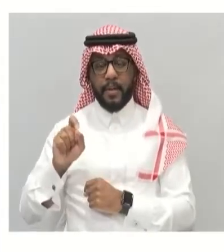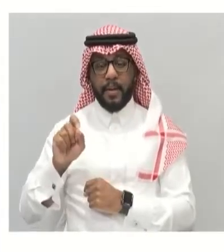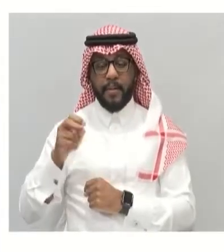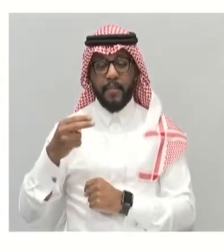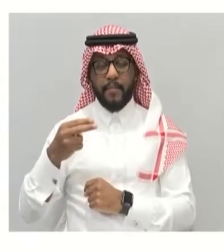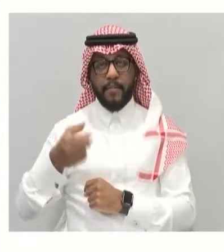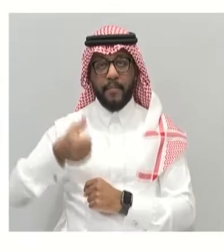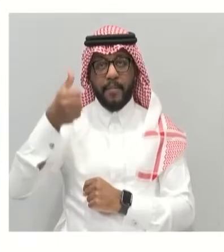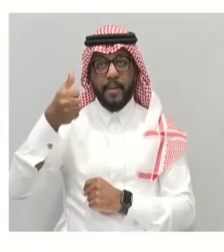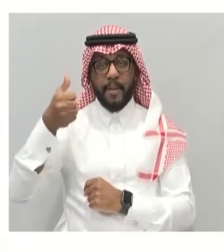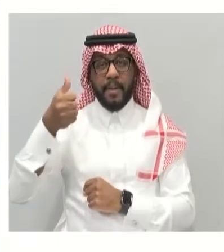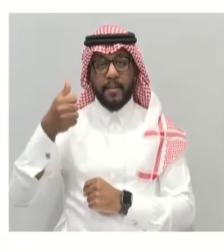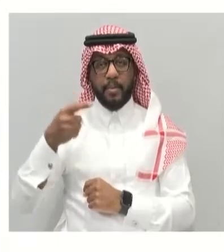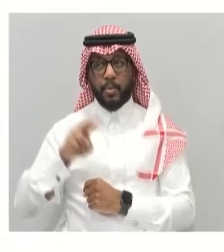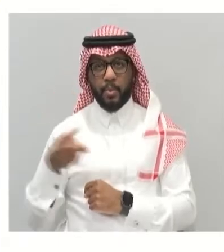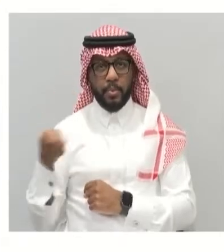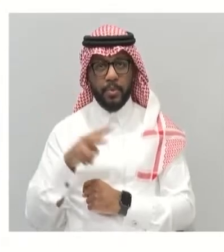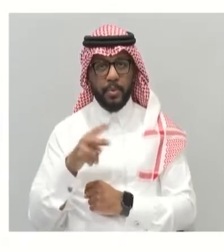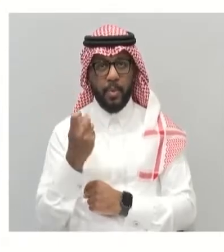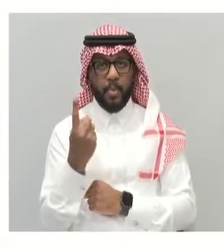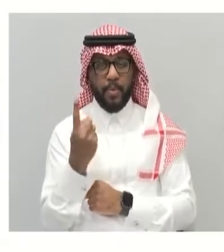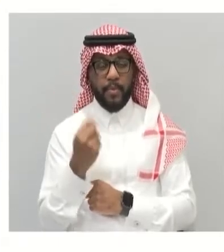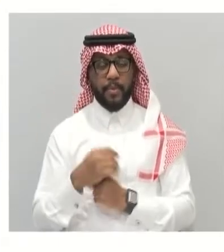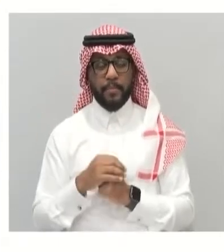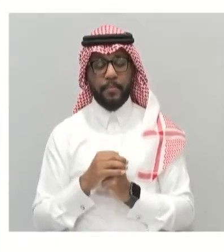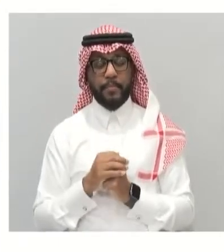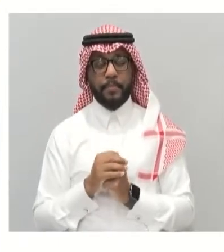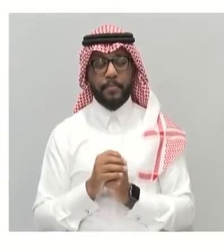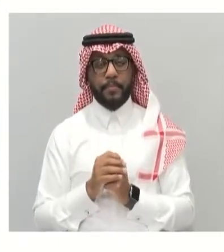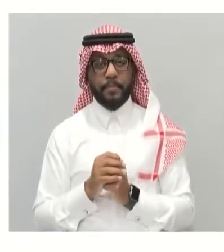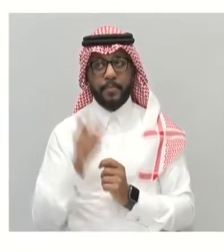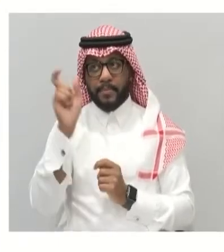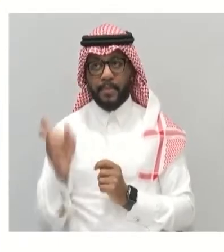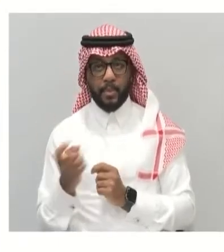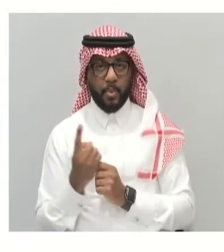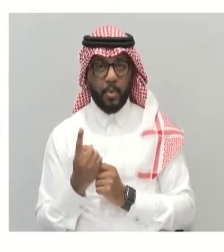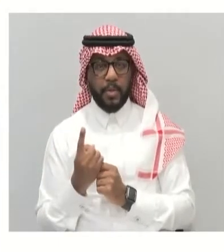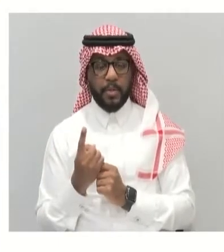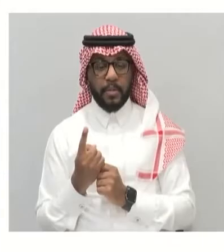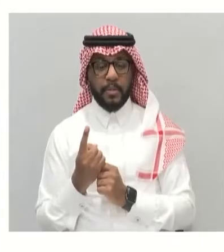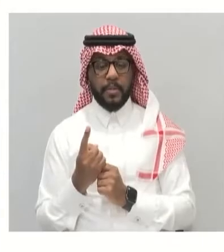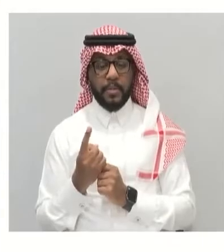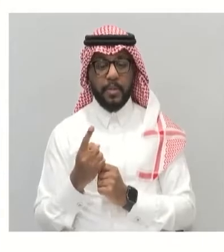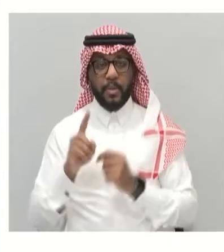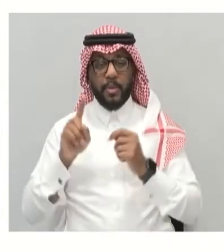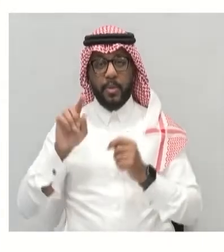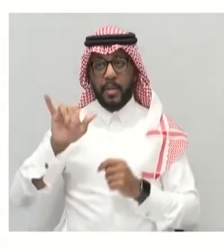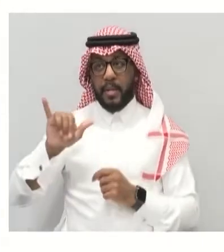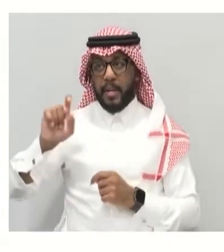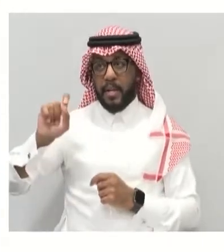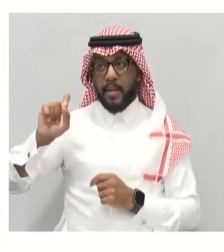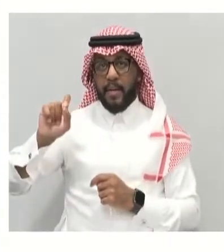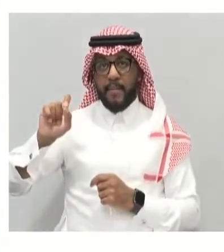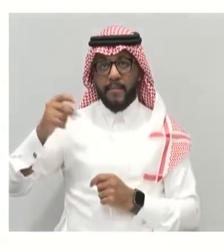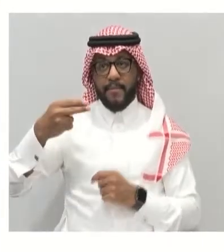نوعها هل هي مفرده او جمله نعم احسنتم هي حال مفرده وعلامه اعرابها كما في الاولى